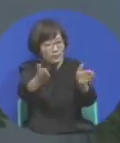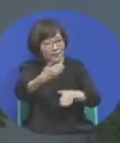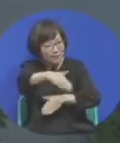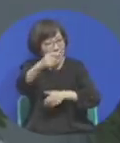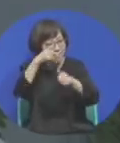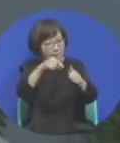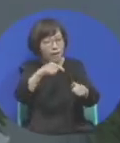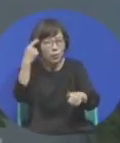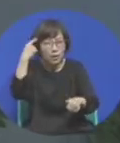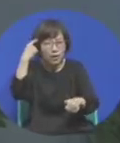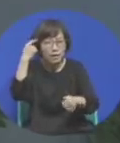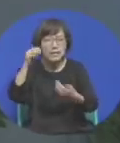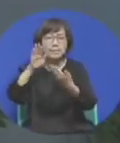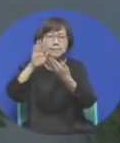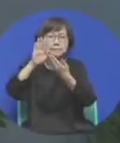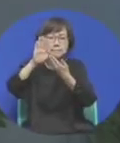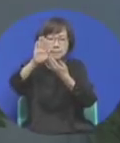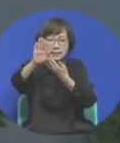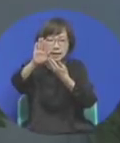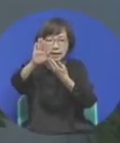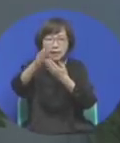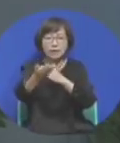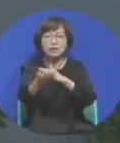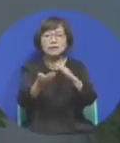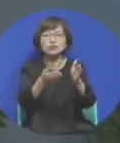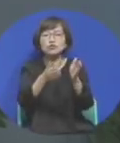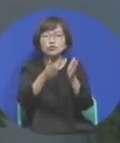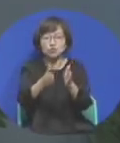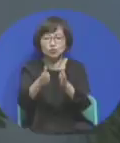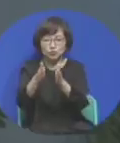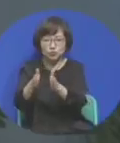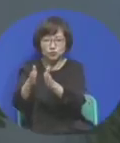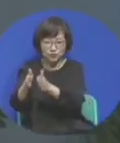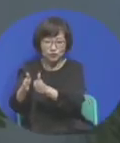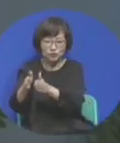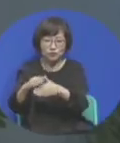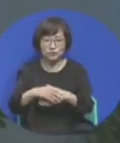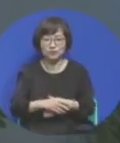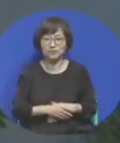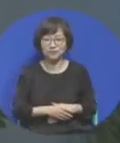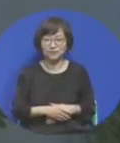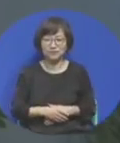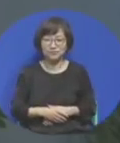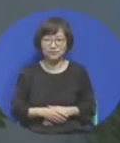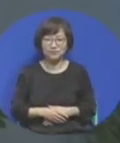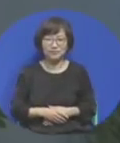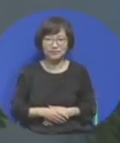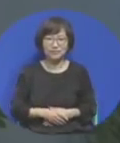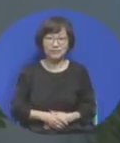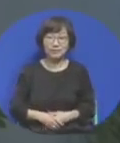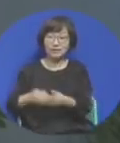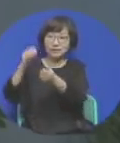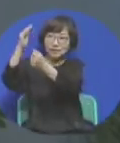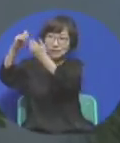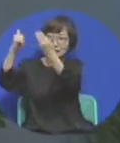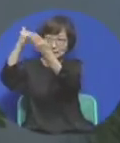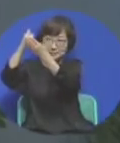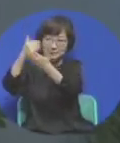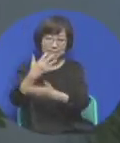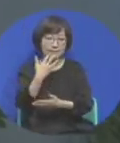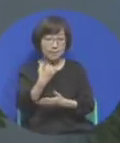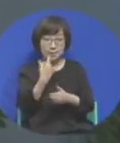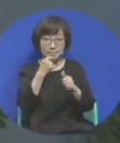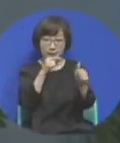that path that God tells him to take? It's that preparation for the future. 오늘 12장 1절에 여호와께서 아브라함에게 이르시되